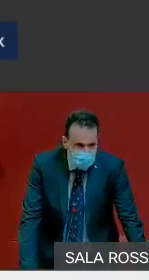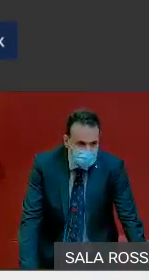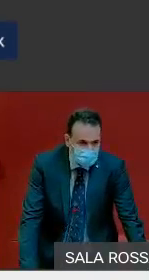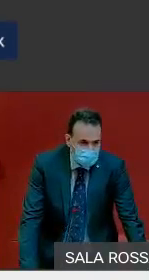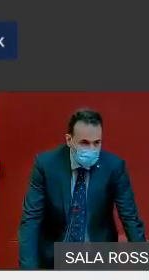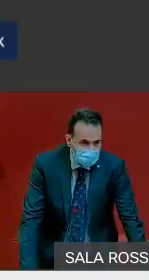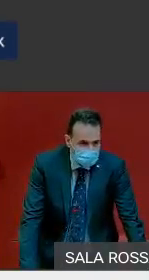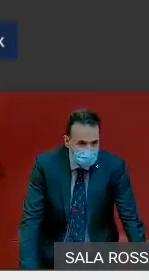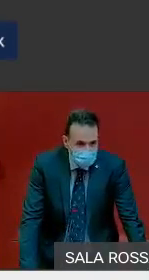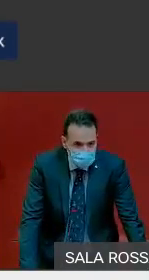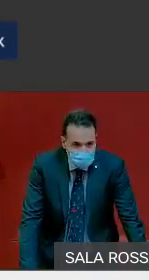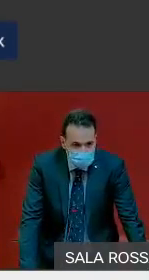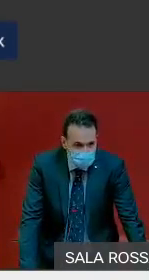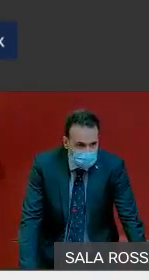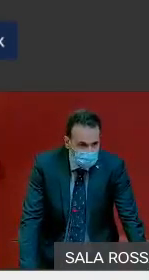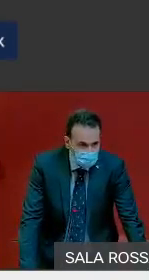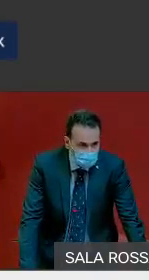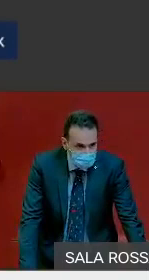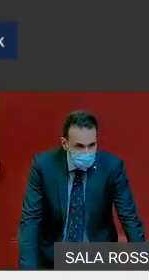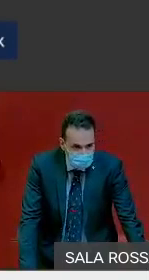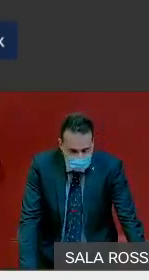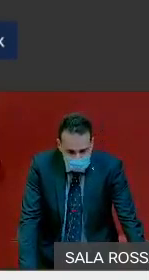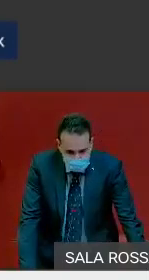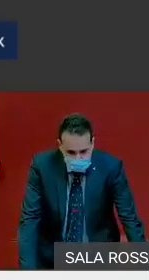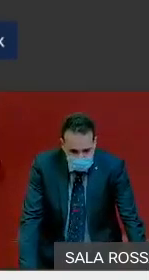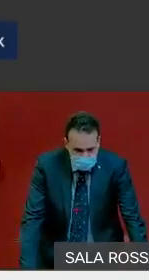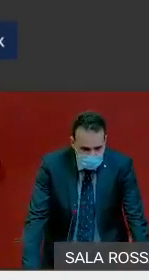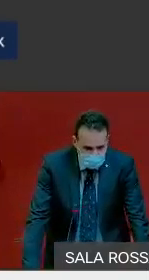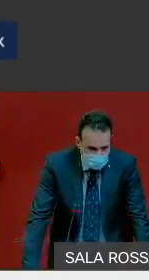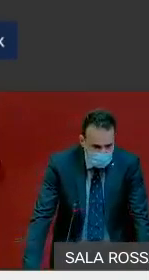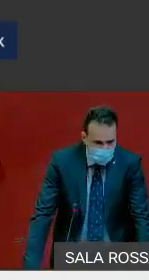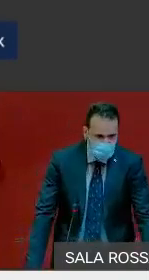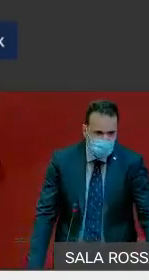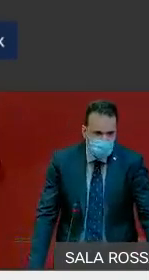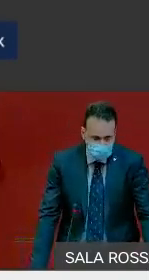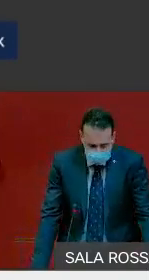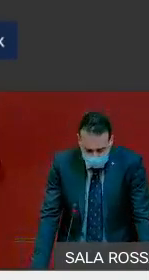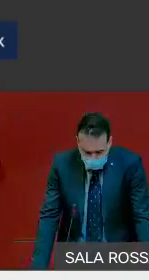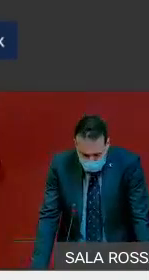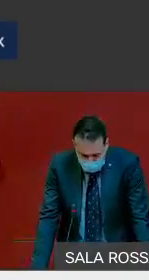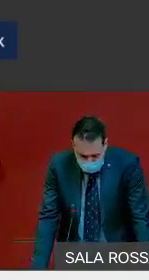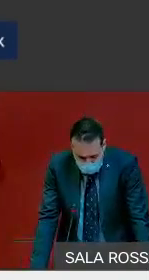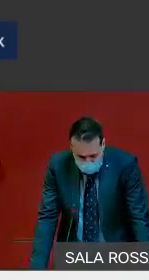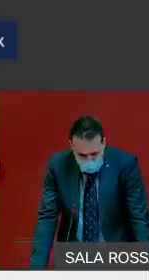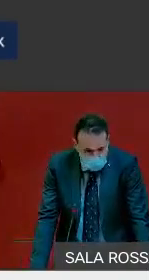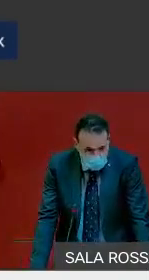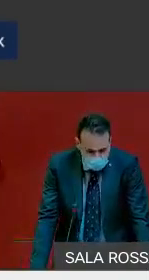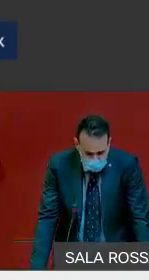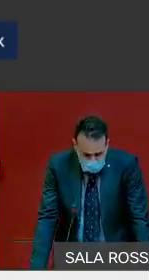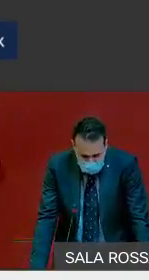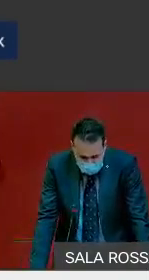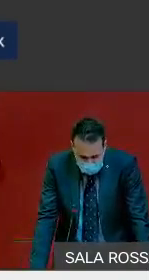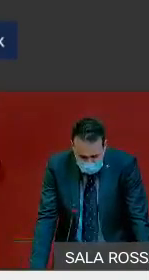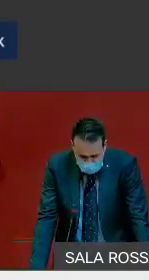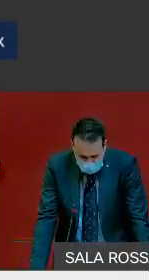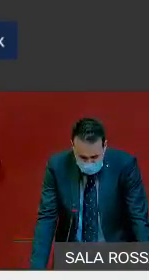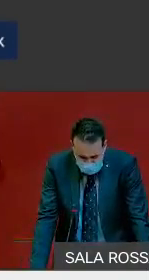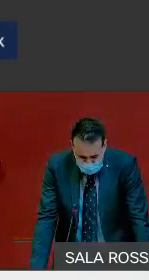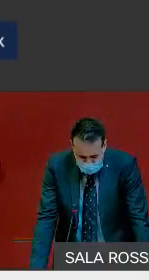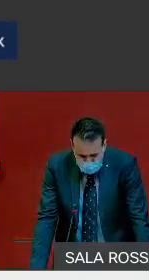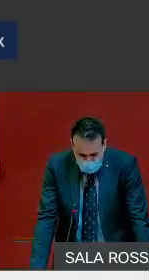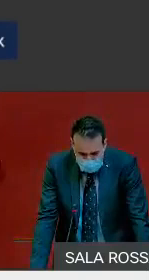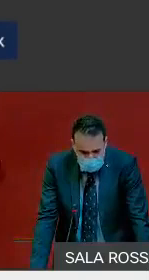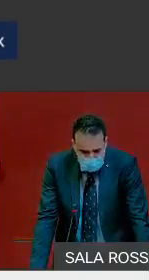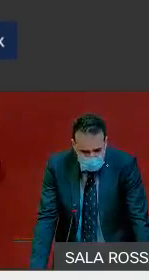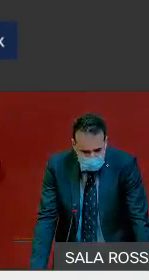sempre nel rispetto ovviamente di due amministrazioni differenti però che però in un quadro complessivo di sviluppo della città è